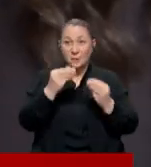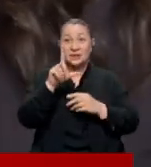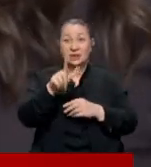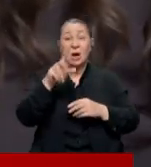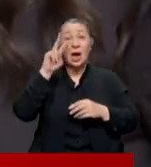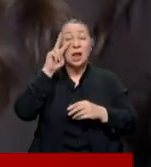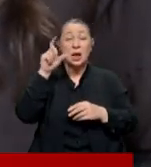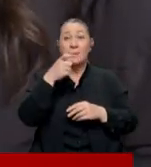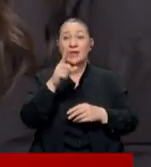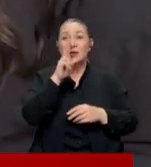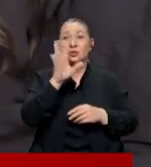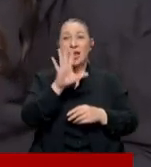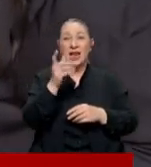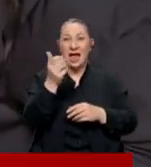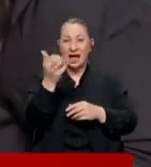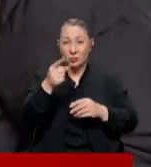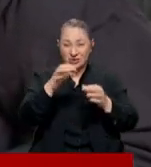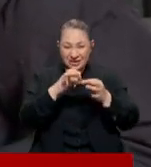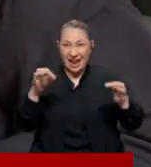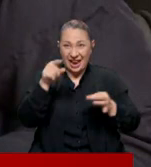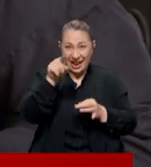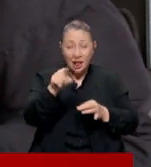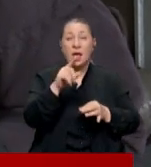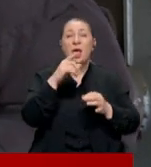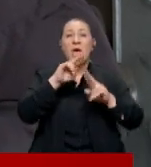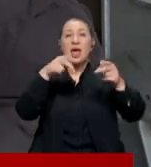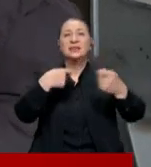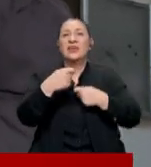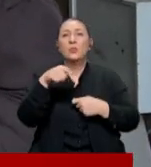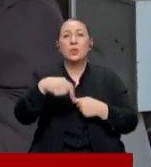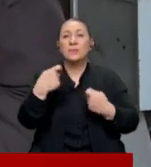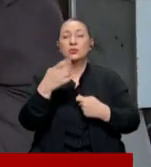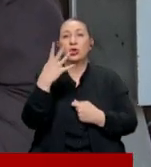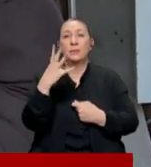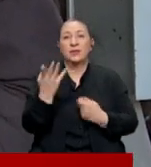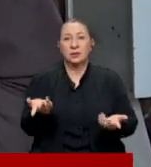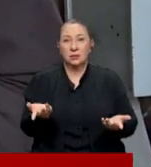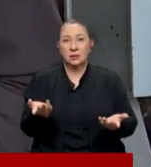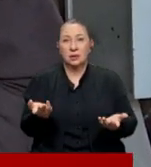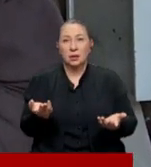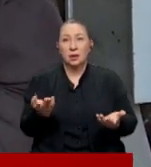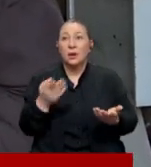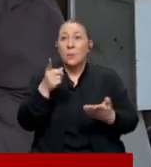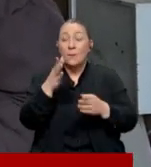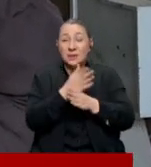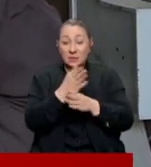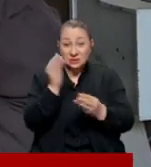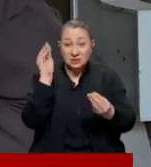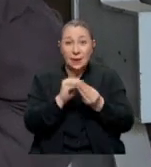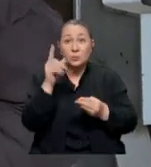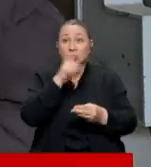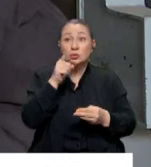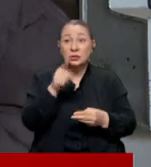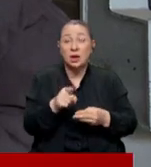gerekiyor. Aralık ayında 1250 liraya aldıkları bu kaynak telinin esnafa bugünkü maliyeti 4 bin lira civarında. Ham maddeye gelen bu